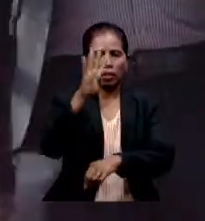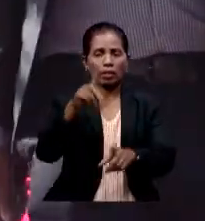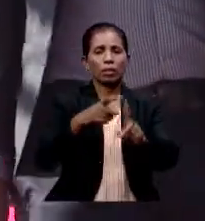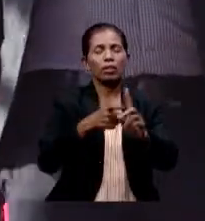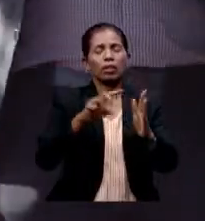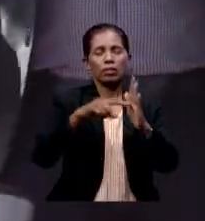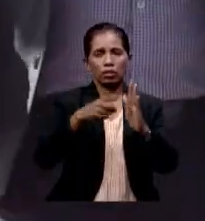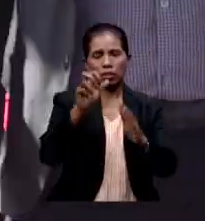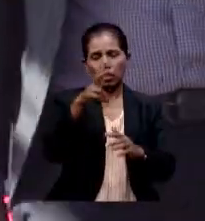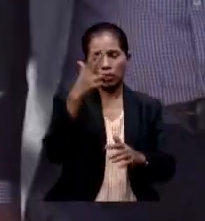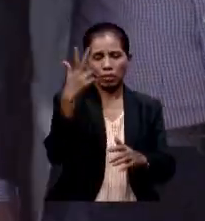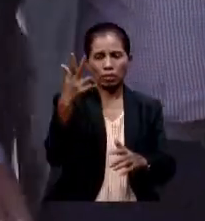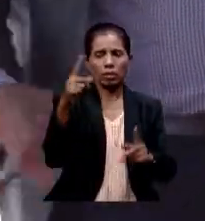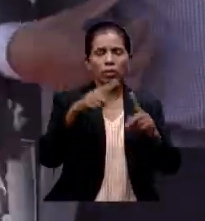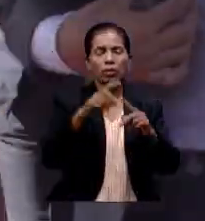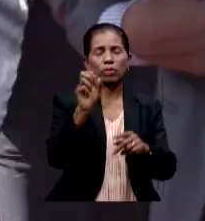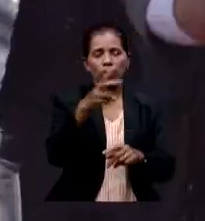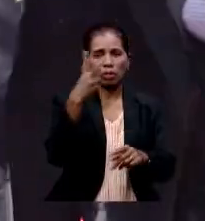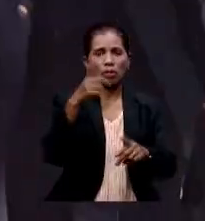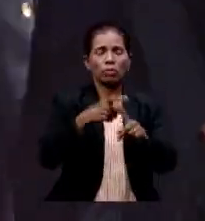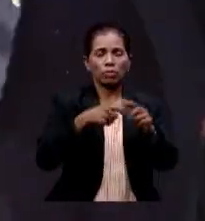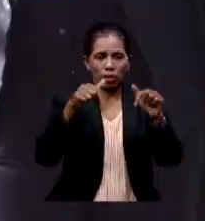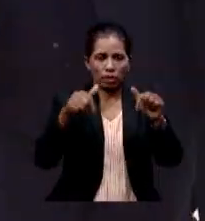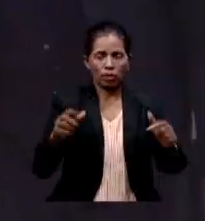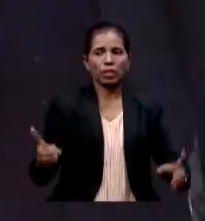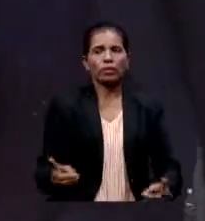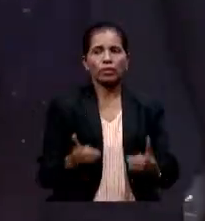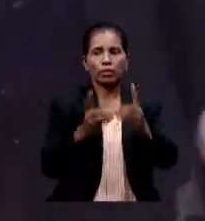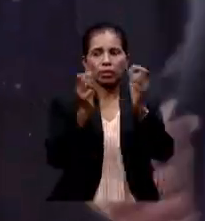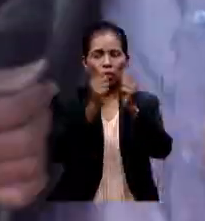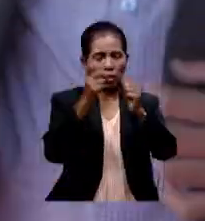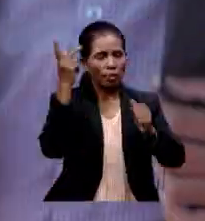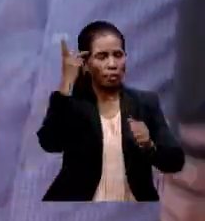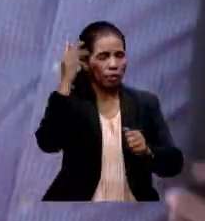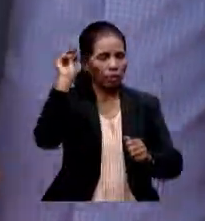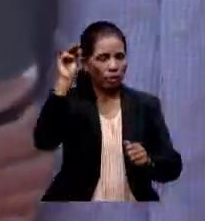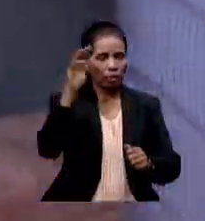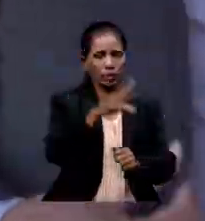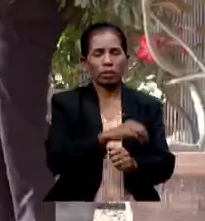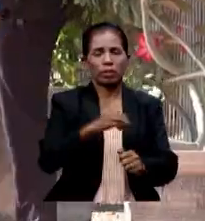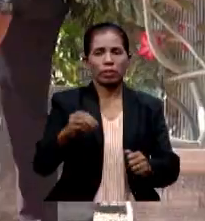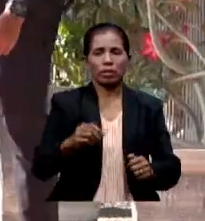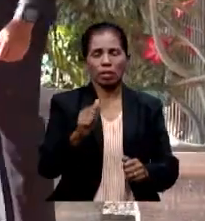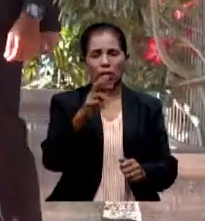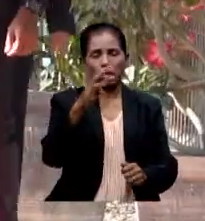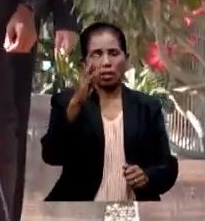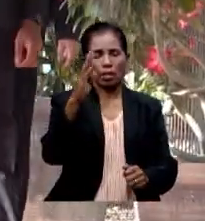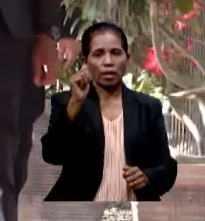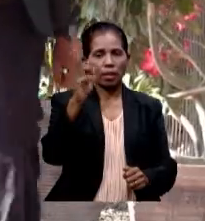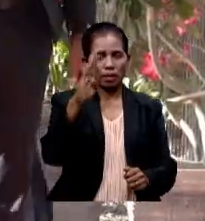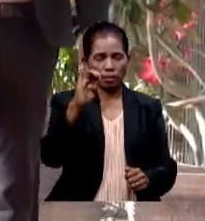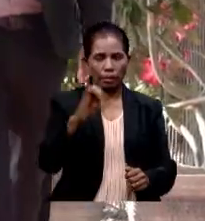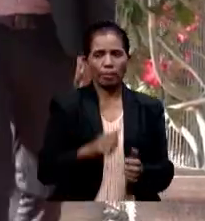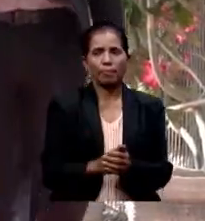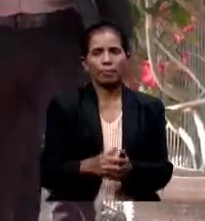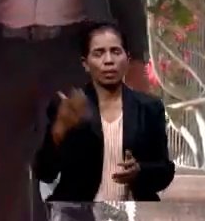resing tolu, tol sanur resing hitu fulane, hodi hasur malu hone homologo no primer ministru Emirados Arabes Unidos. Durante